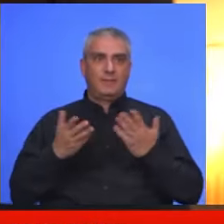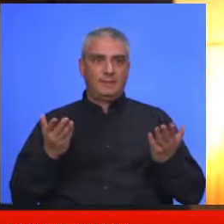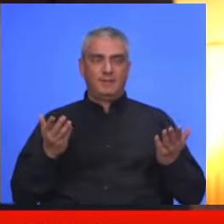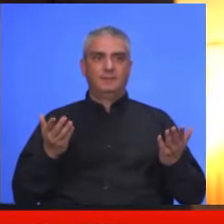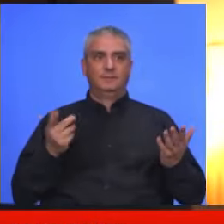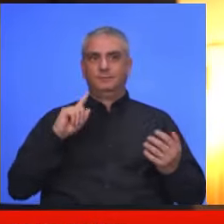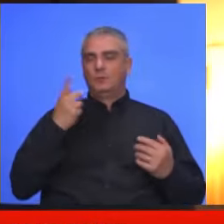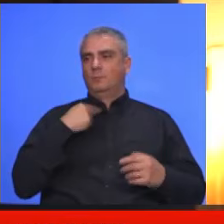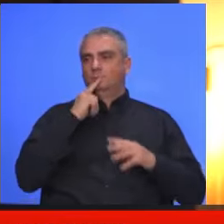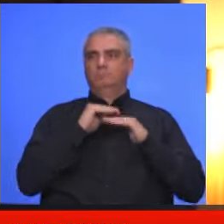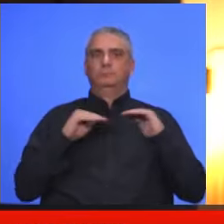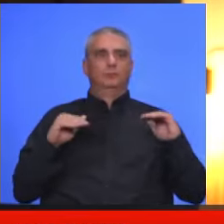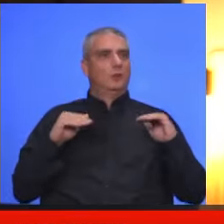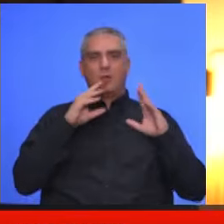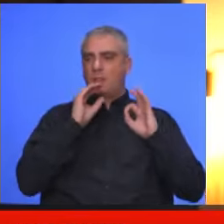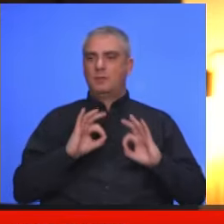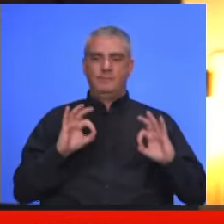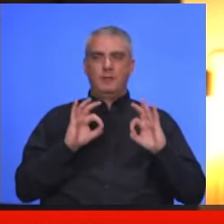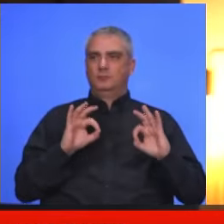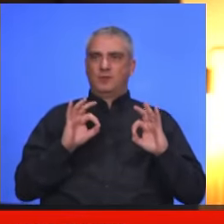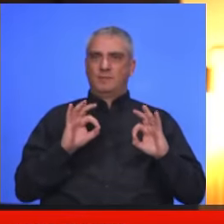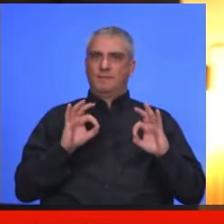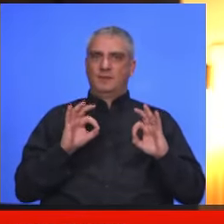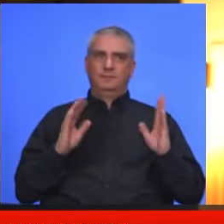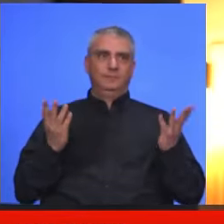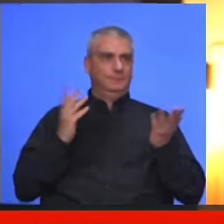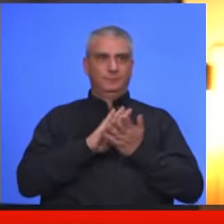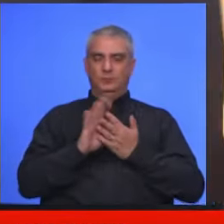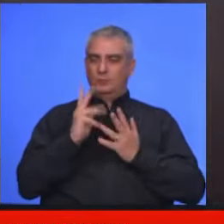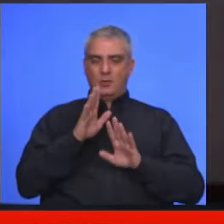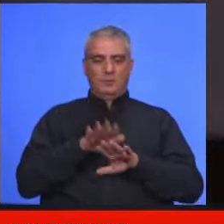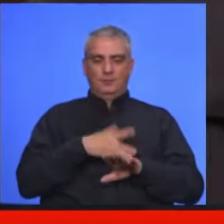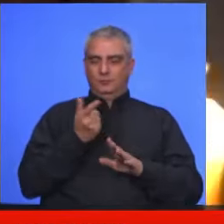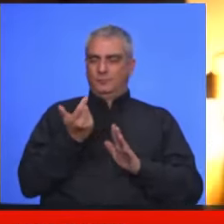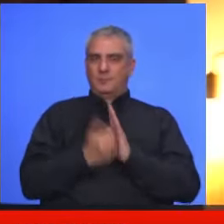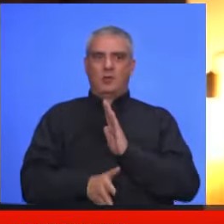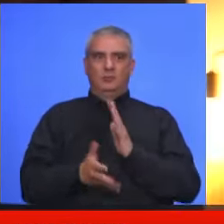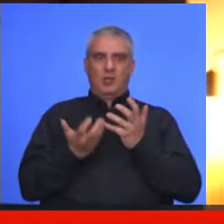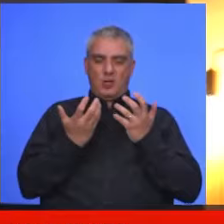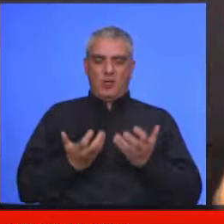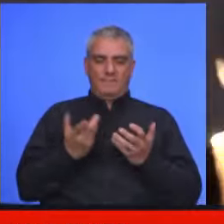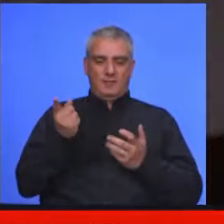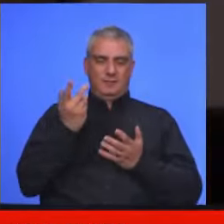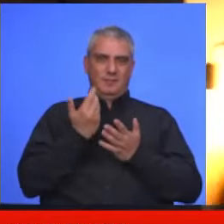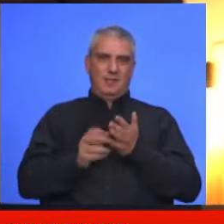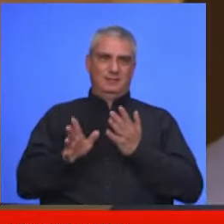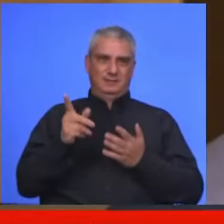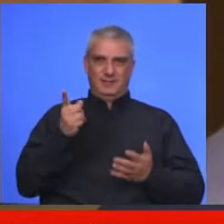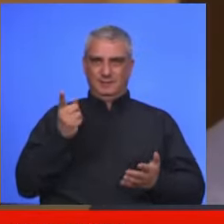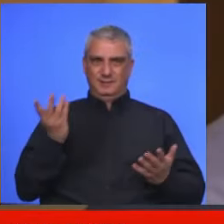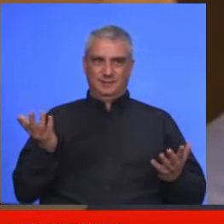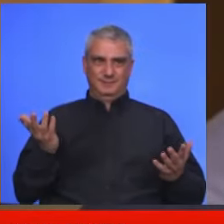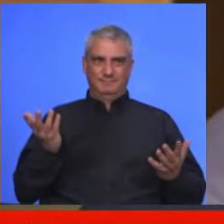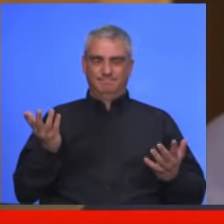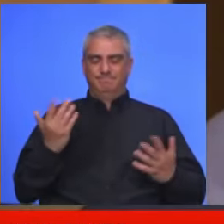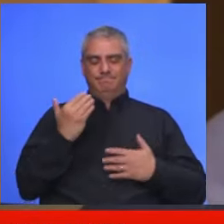וכולם היו בשקט, אף אחד לא דיבר מילה, פשוט היה מאוד מורגש הכובד של החוסר שלו.